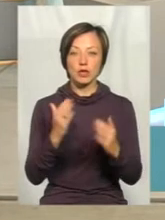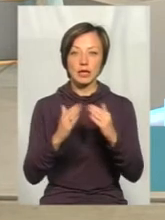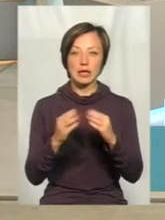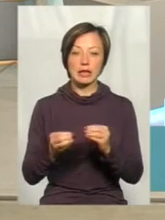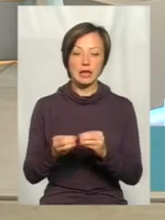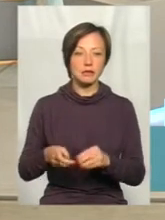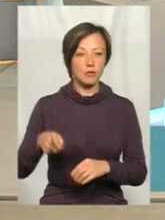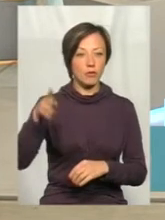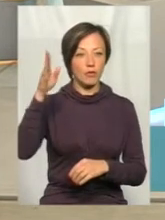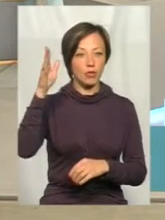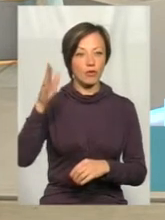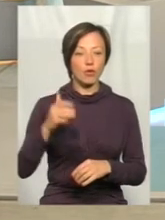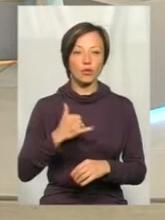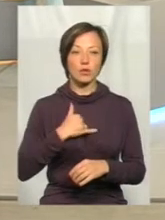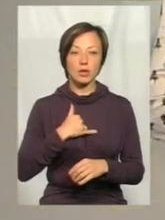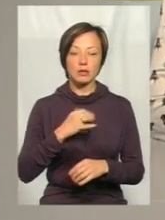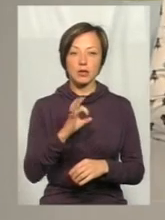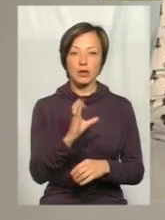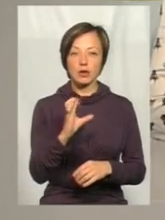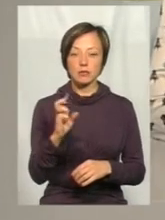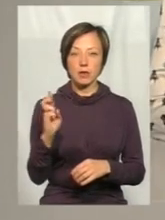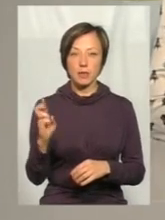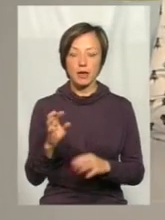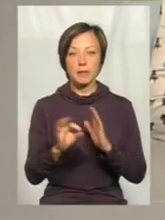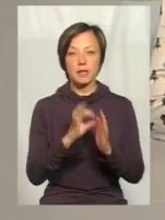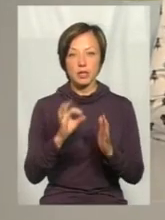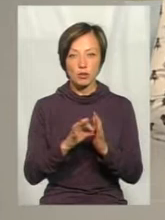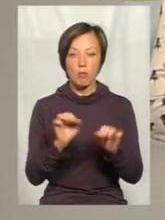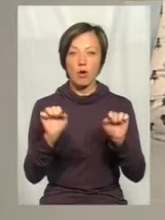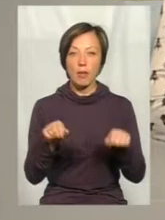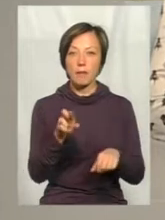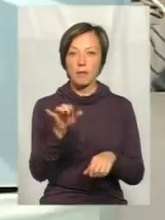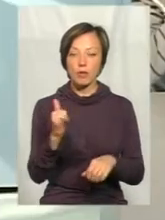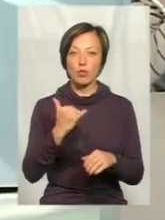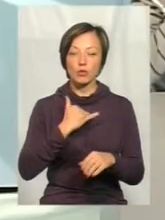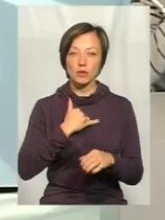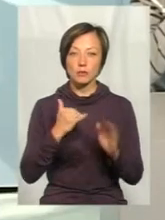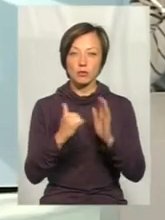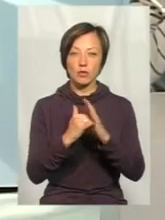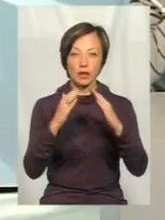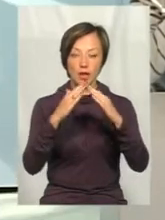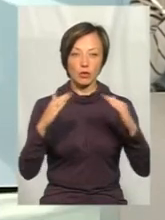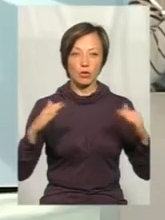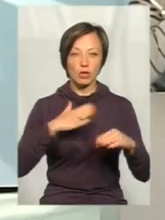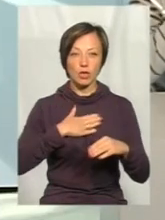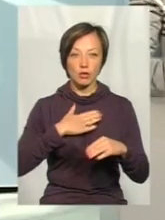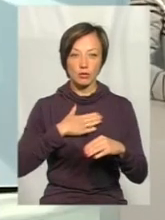10-поверховий. В нас ОСББ. Підскажіть, будь ласка, могли би ми встановити на таку